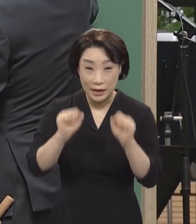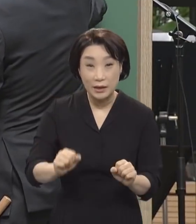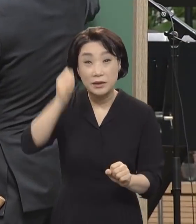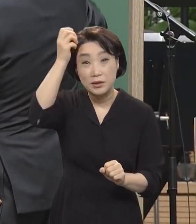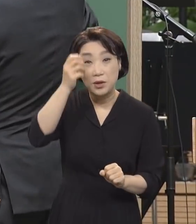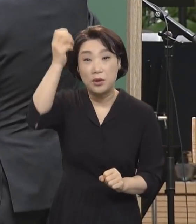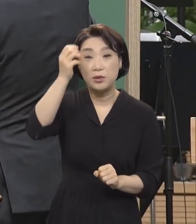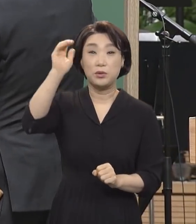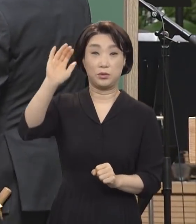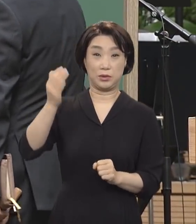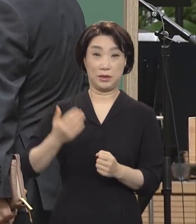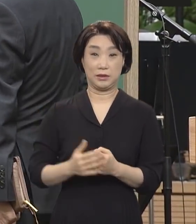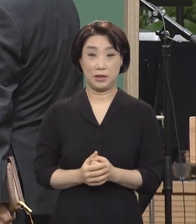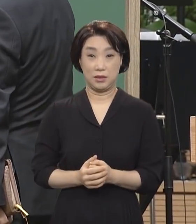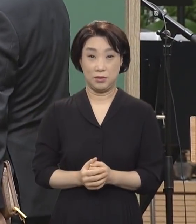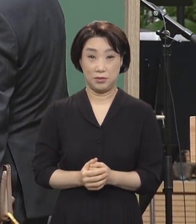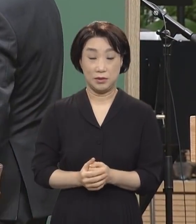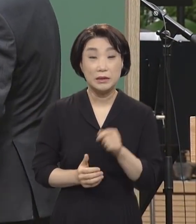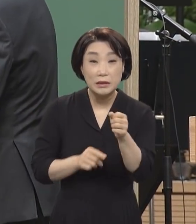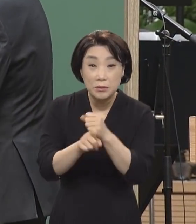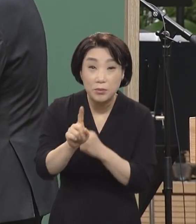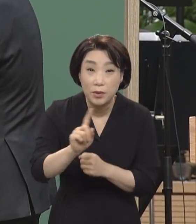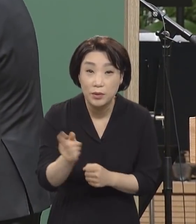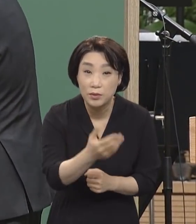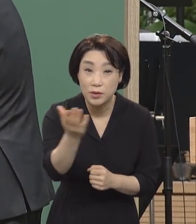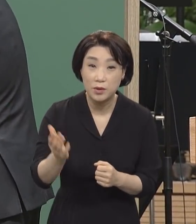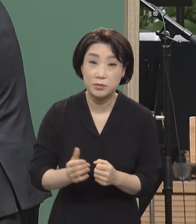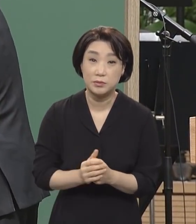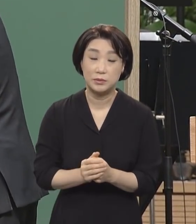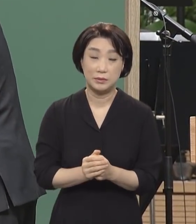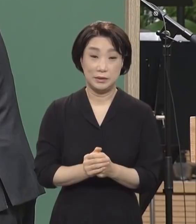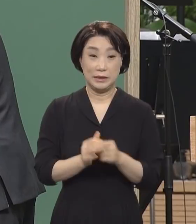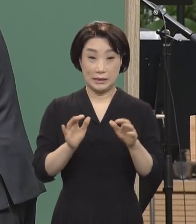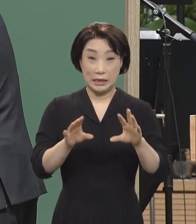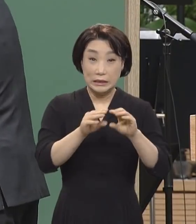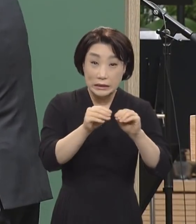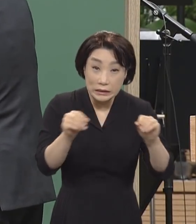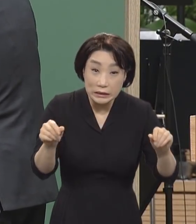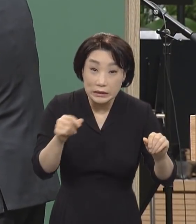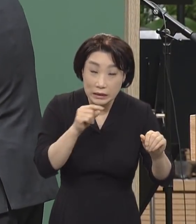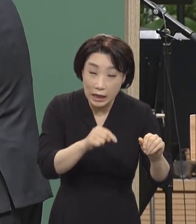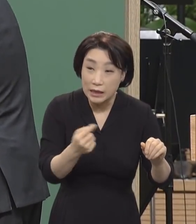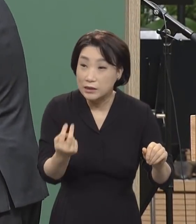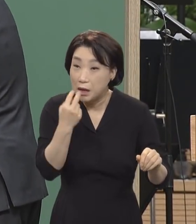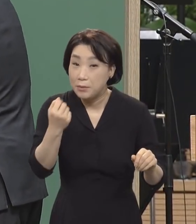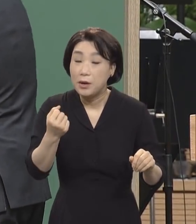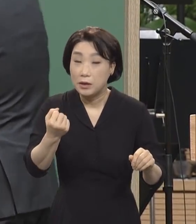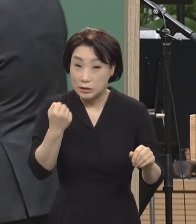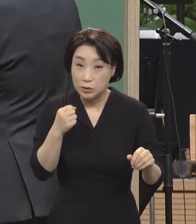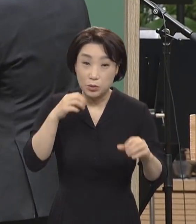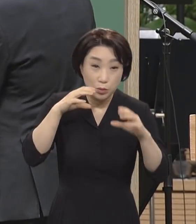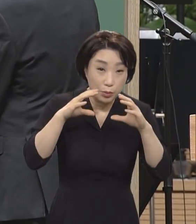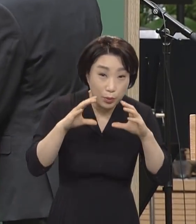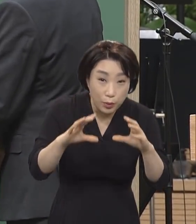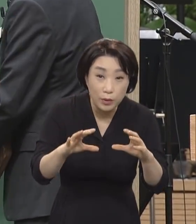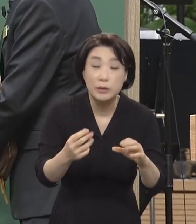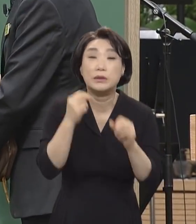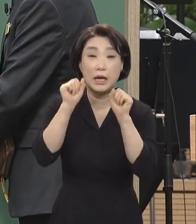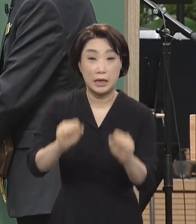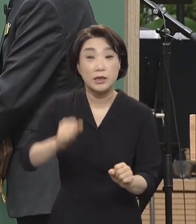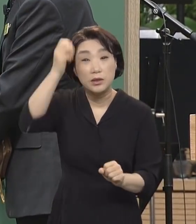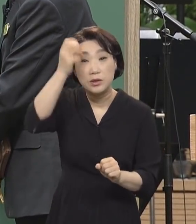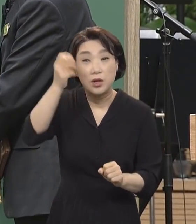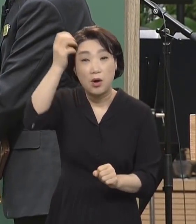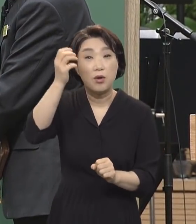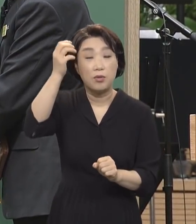되더라. 이게 무슨 말이냐? 흙 속에다가 생기를 불어넣으니 생명,